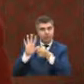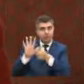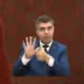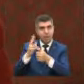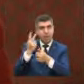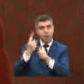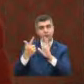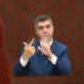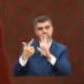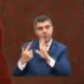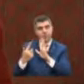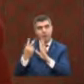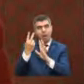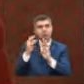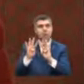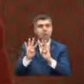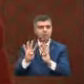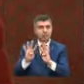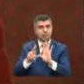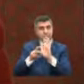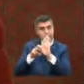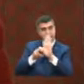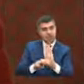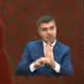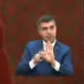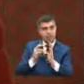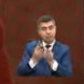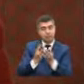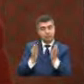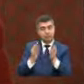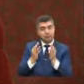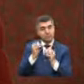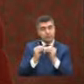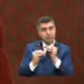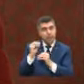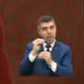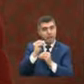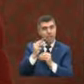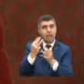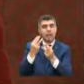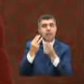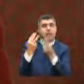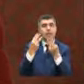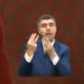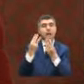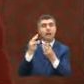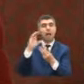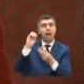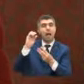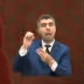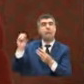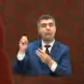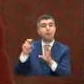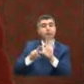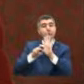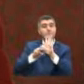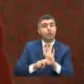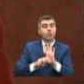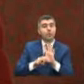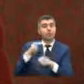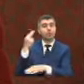2017 2018، عدد المقاعد البيداغوجية المضافة حوالي 33 ألف مقعد بيداغوجي.